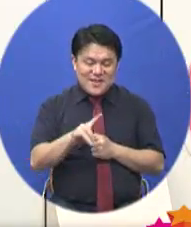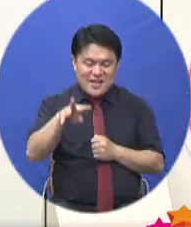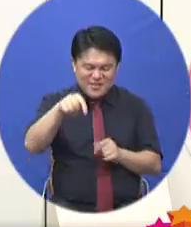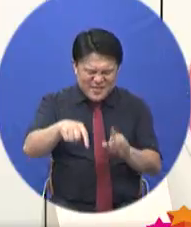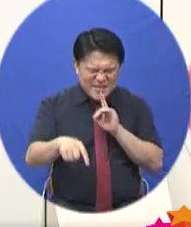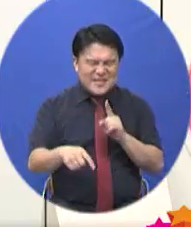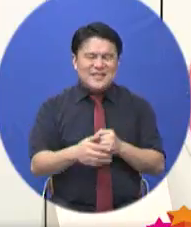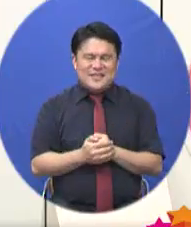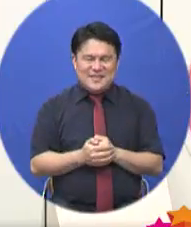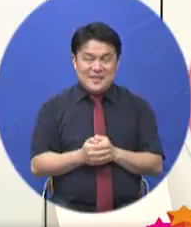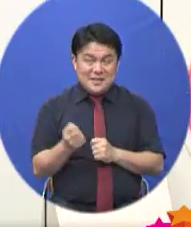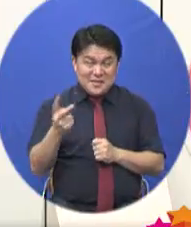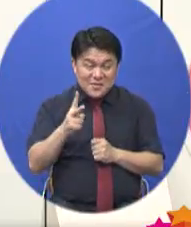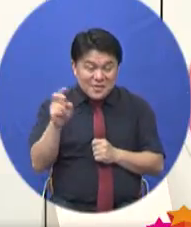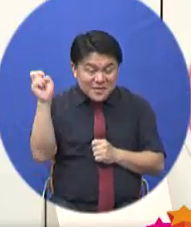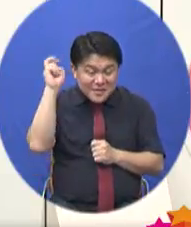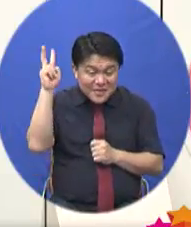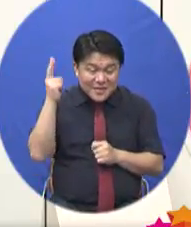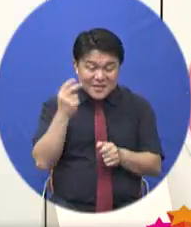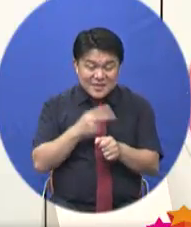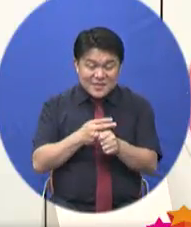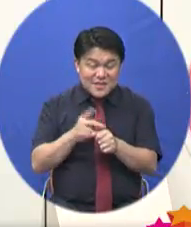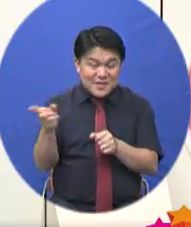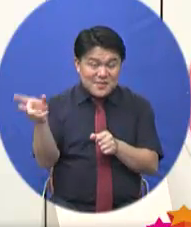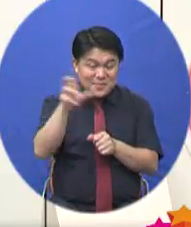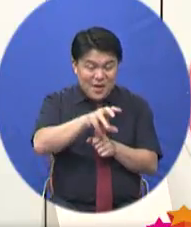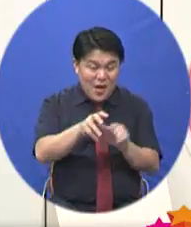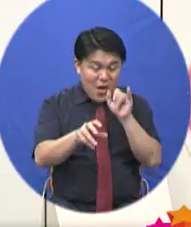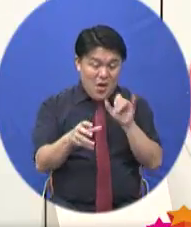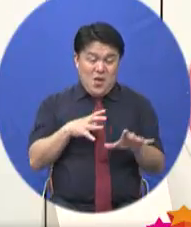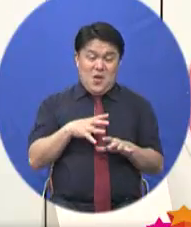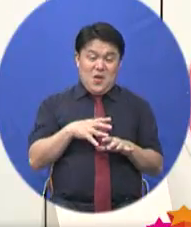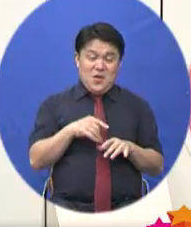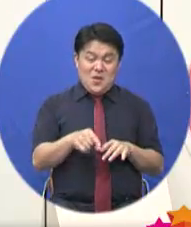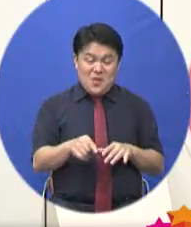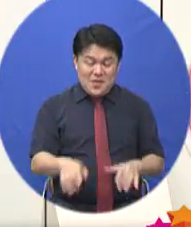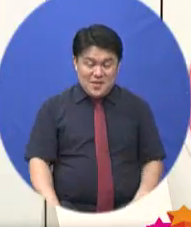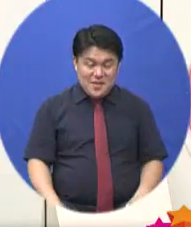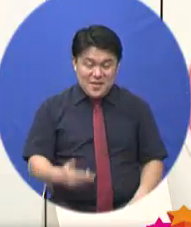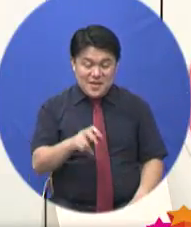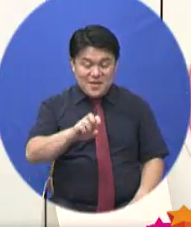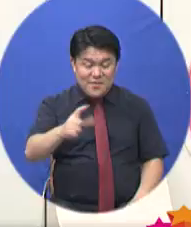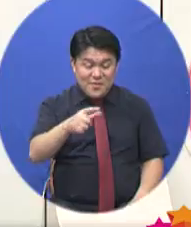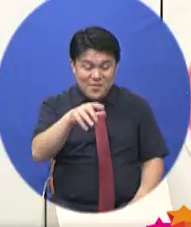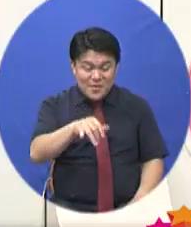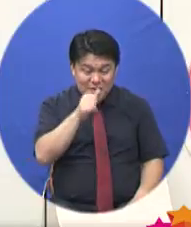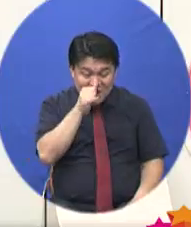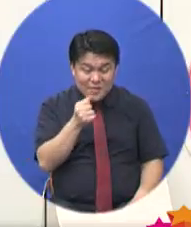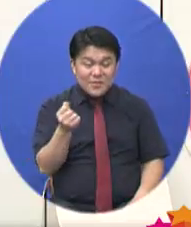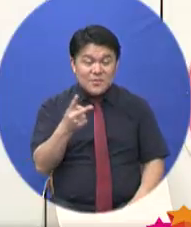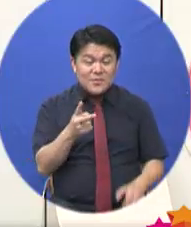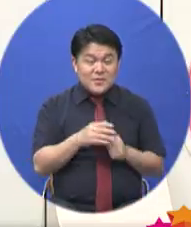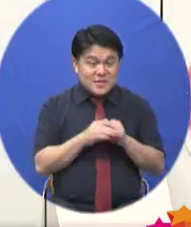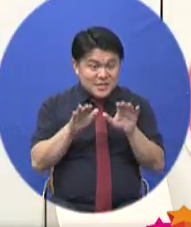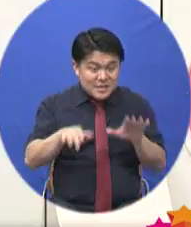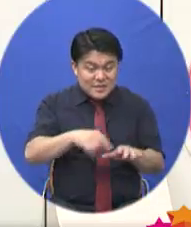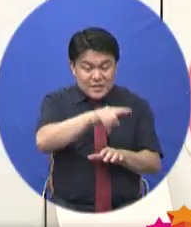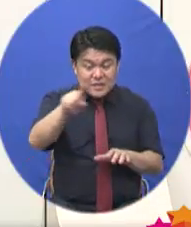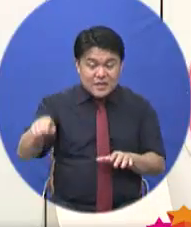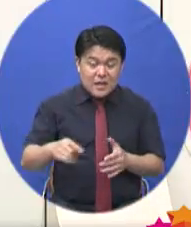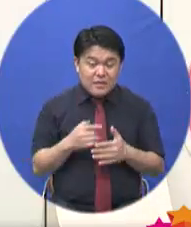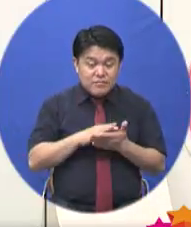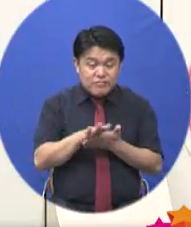애수인데 갑자기 그냥 선생님이 나오시니까 한양철 남원까지 나갔는데 네. 한양철리로 바뀌었어요.